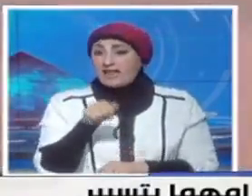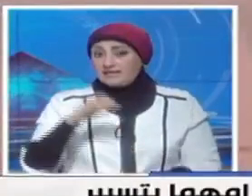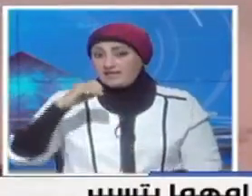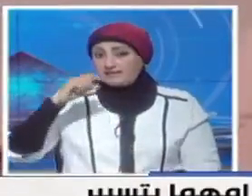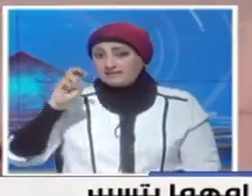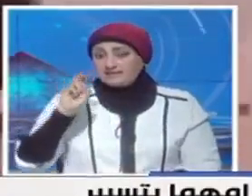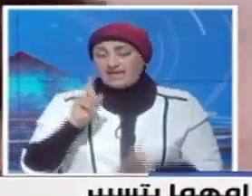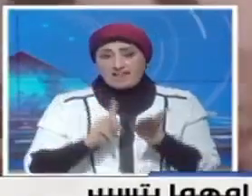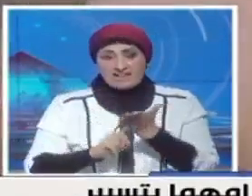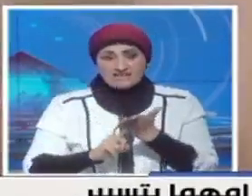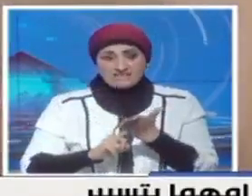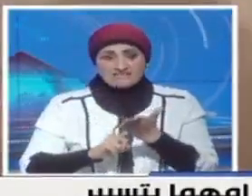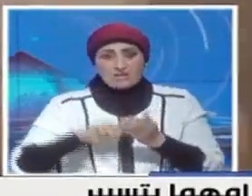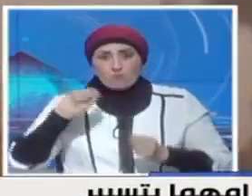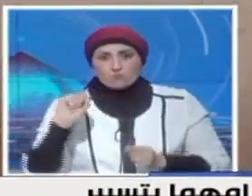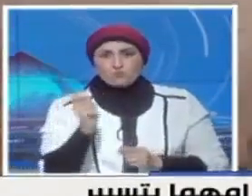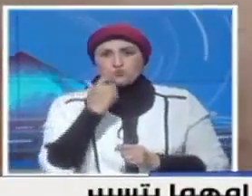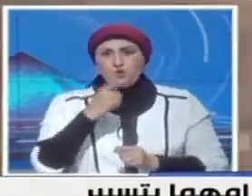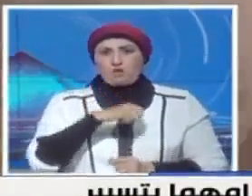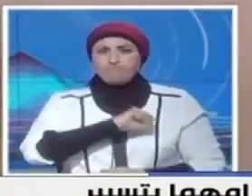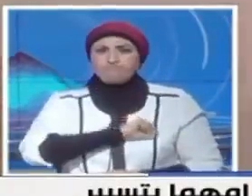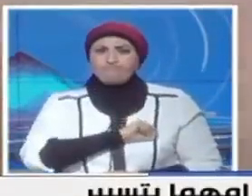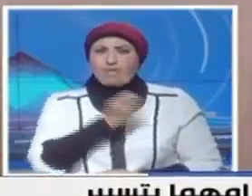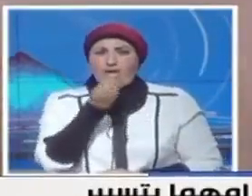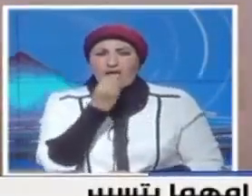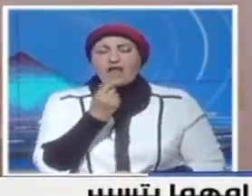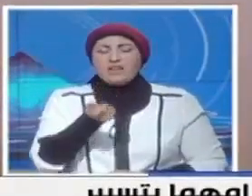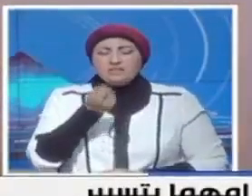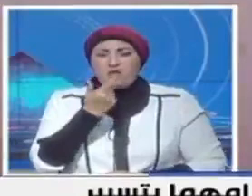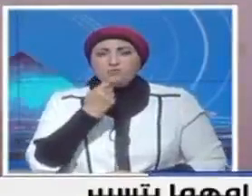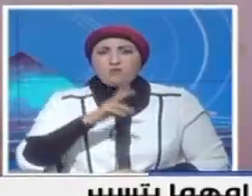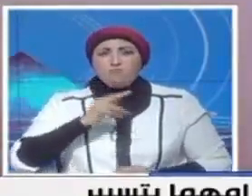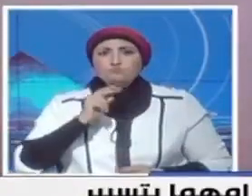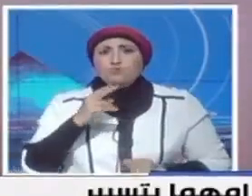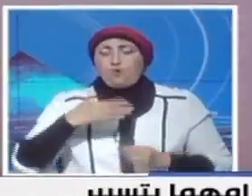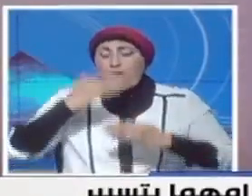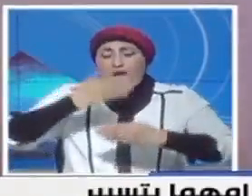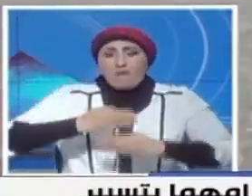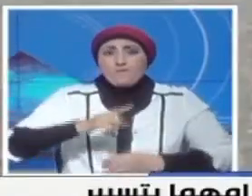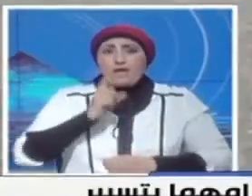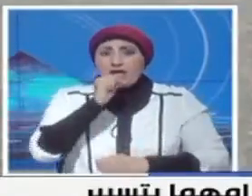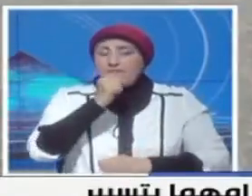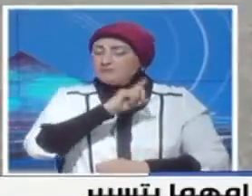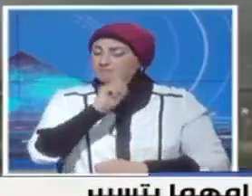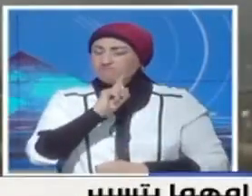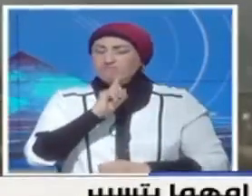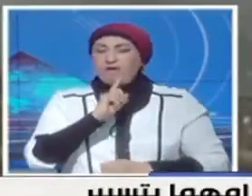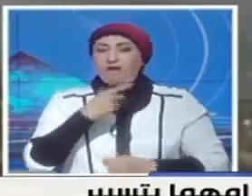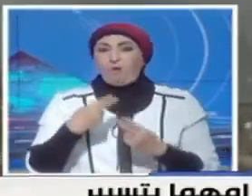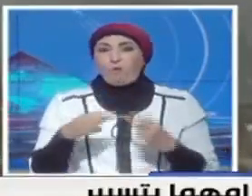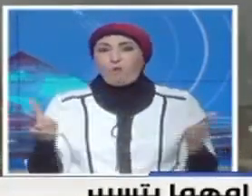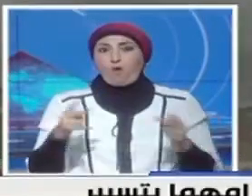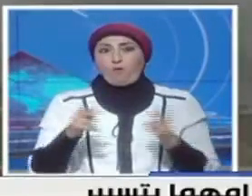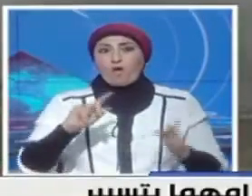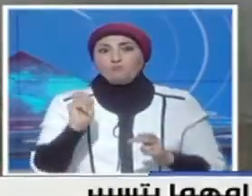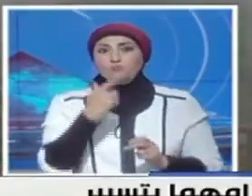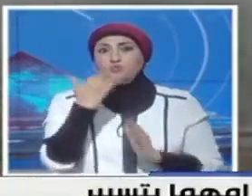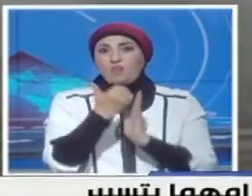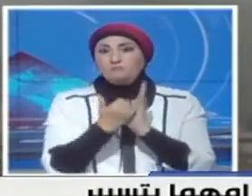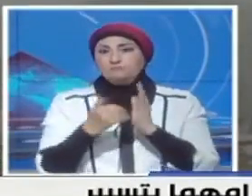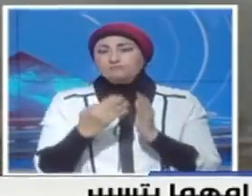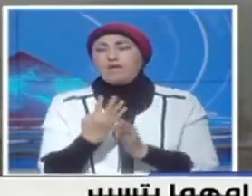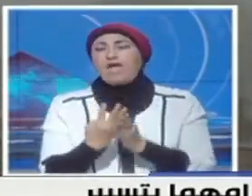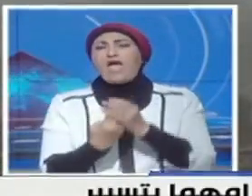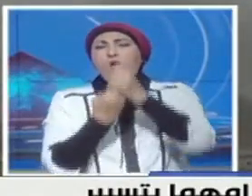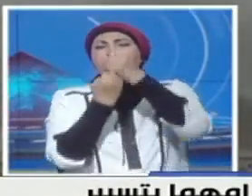جدة على السماح بالمرور السريع للمساعدات الإنسانية من دون أي عوائق واعتماد إجراءات بسيطة وسريعة